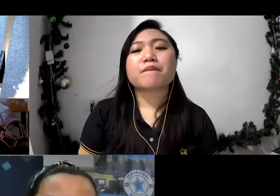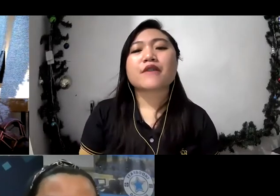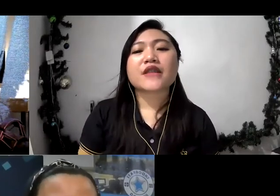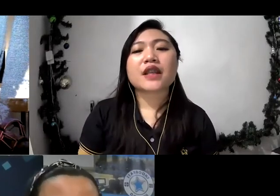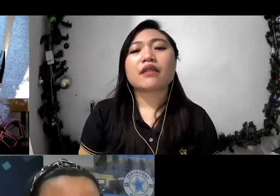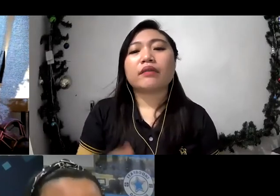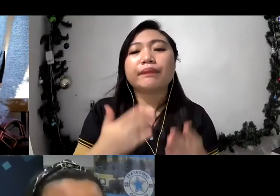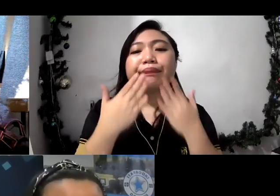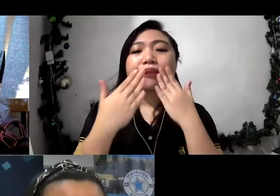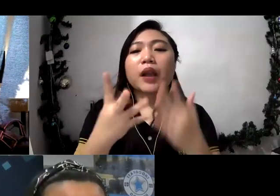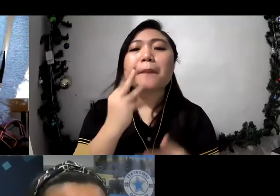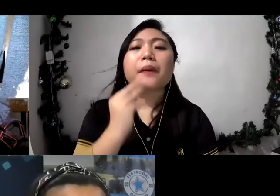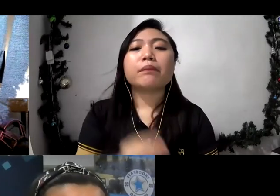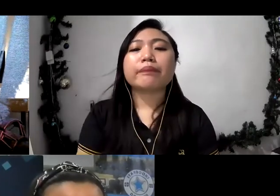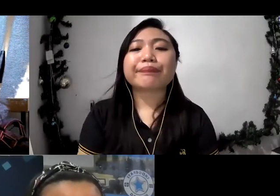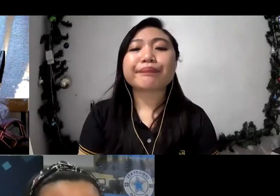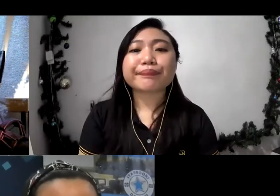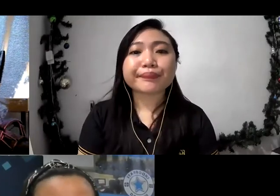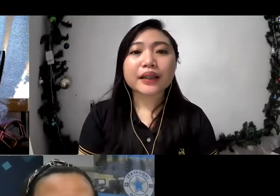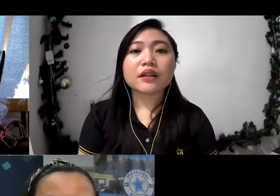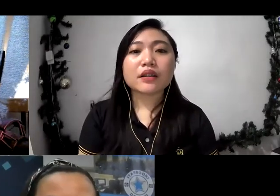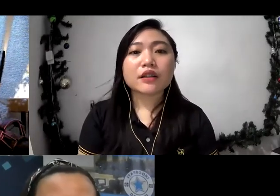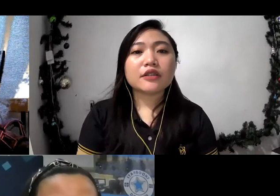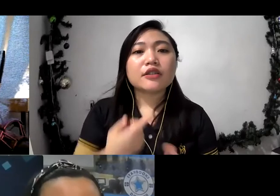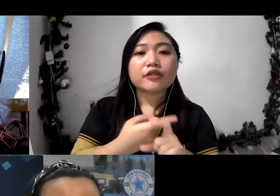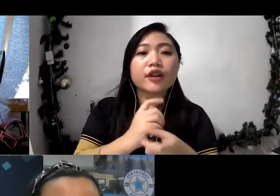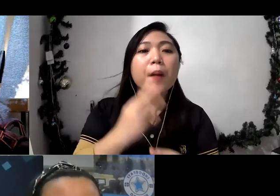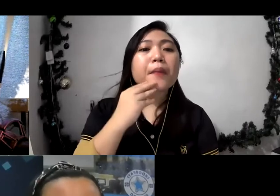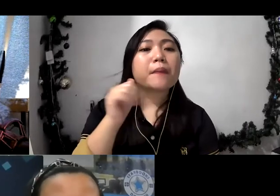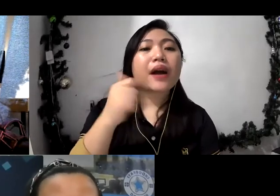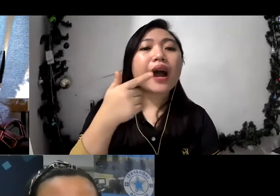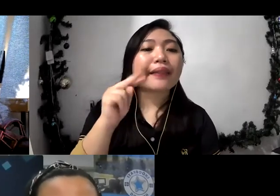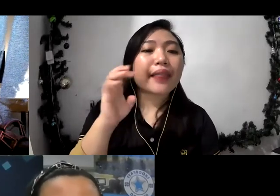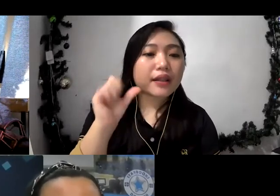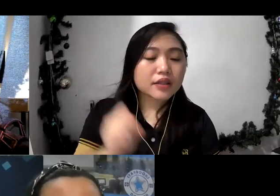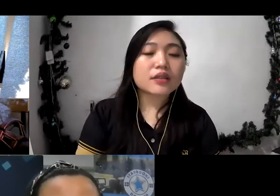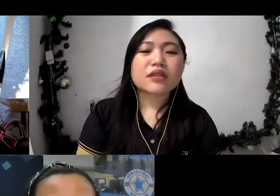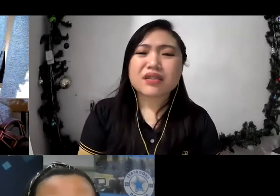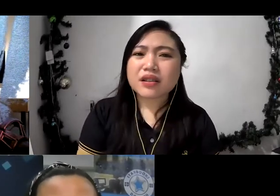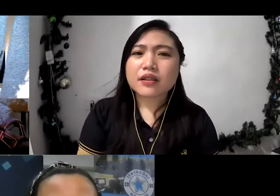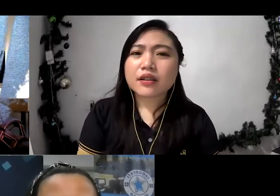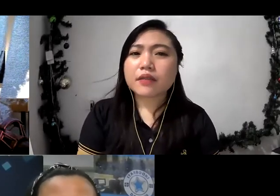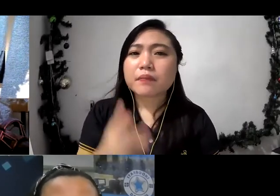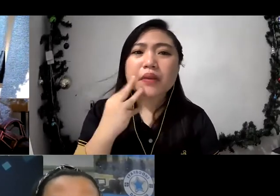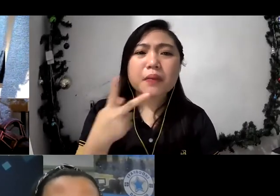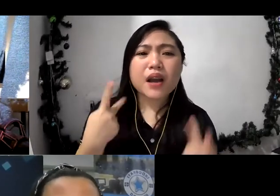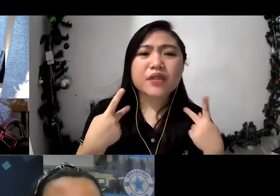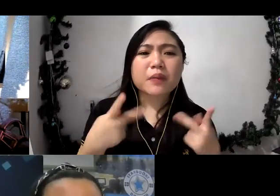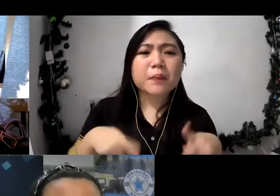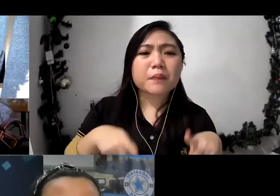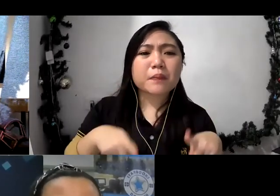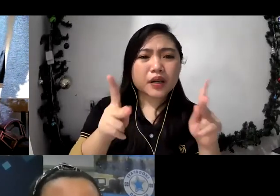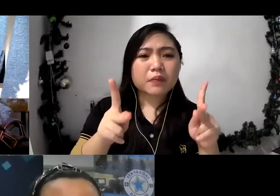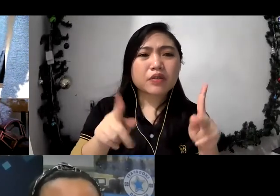you, ma'am. And another from Ma'am Agnes Barsaga. Ma'am, may permission na ba